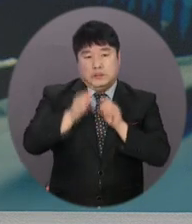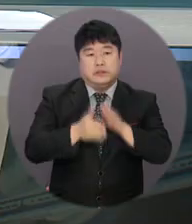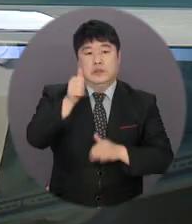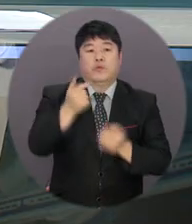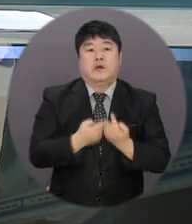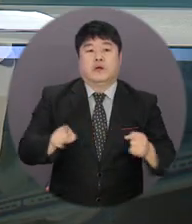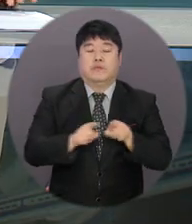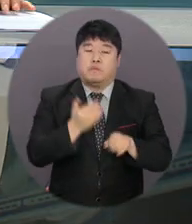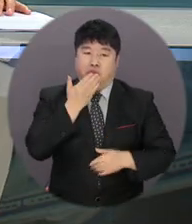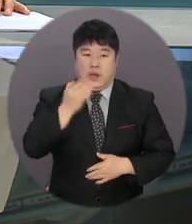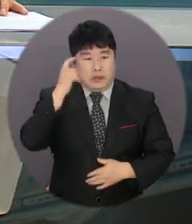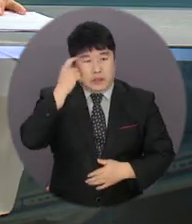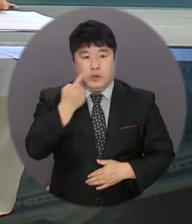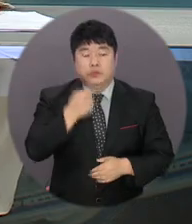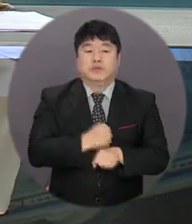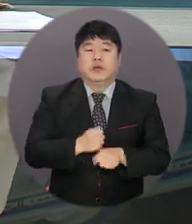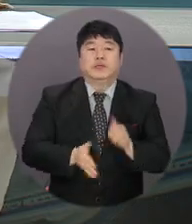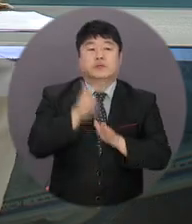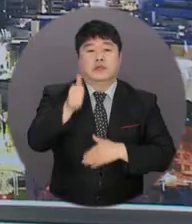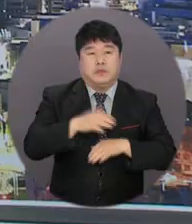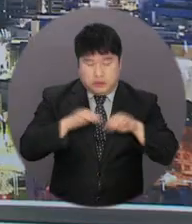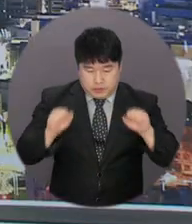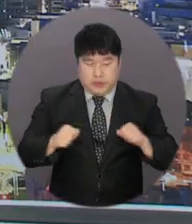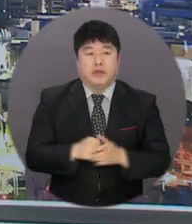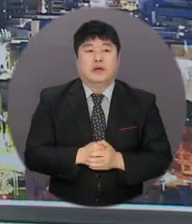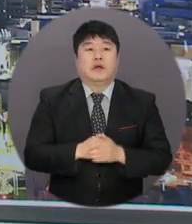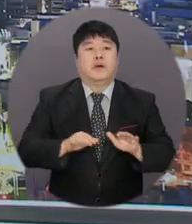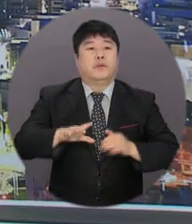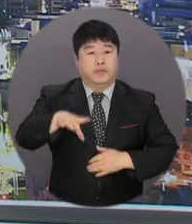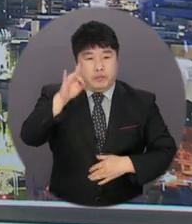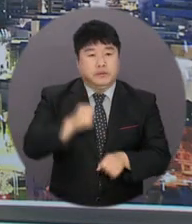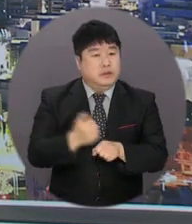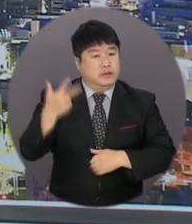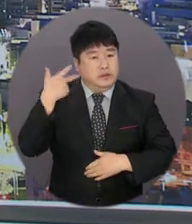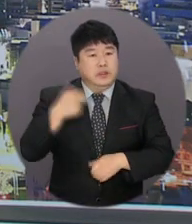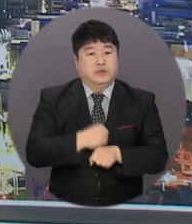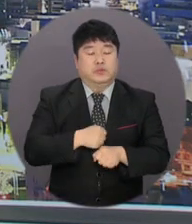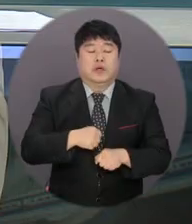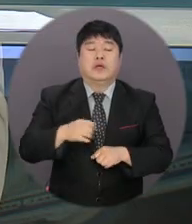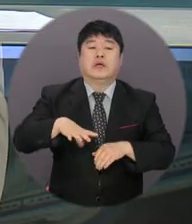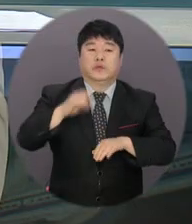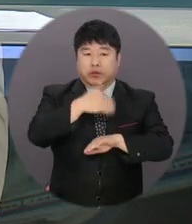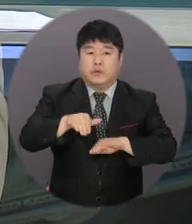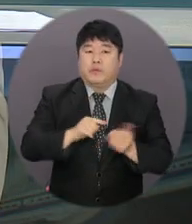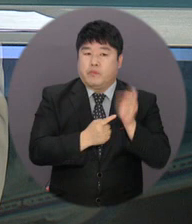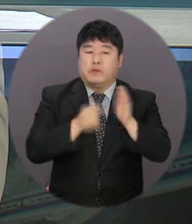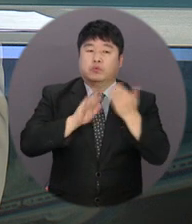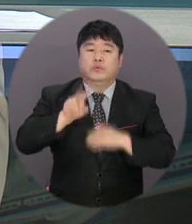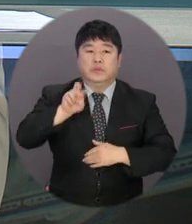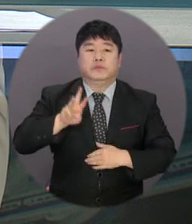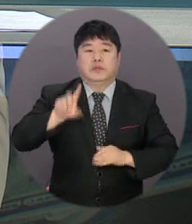함께 가능성을 따져보겠습니다. 시장님 안녕하십니까? 예, 안녕하십니까? 네, 먼저 지난주에 초안이 발표된 직후였죠.